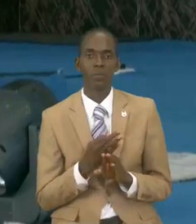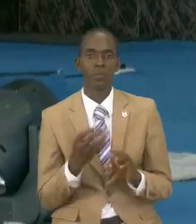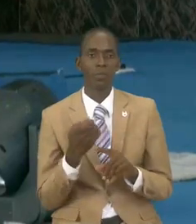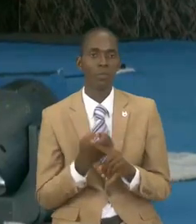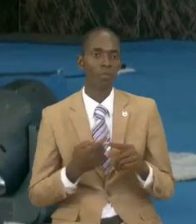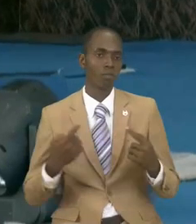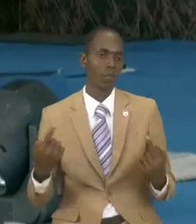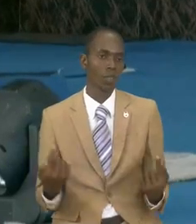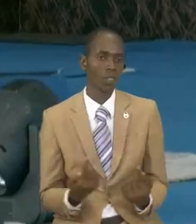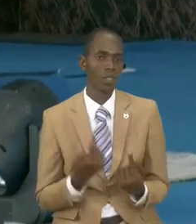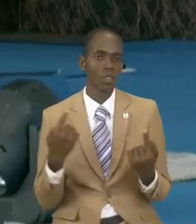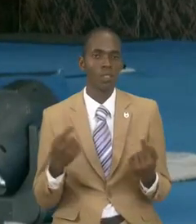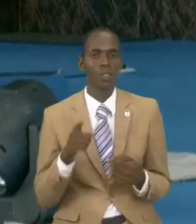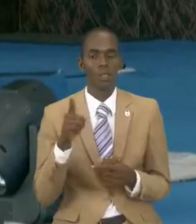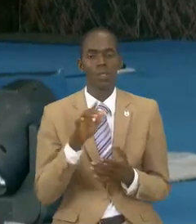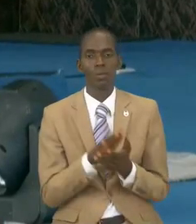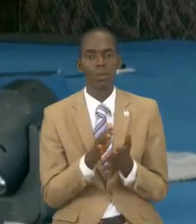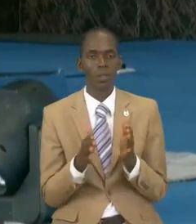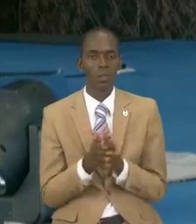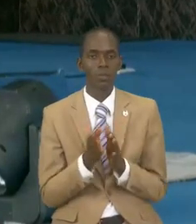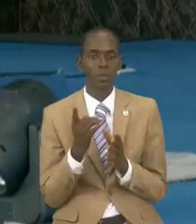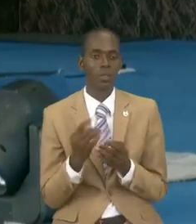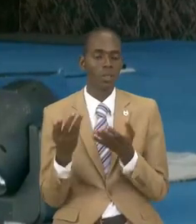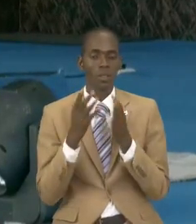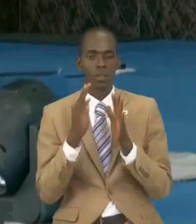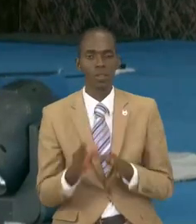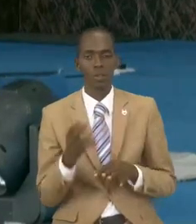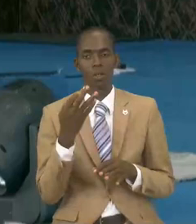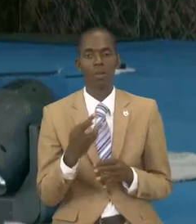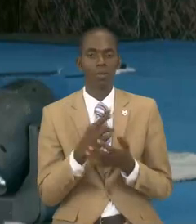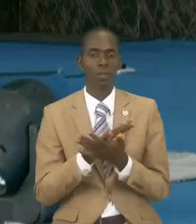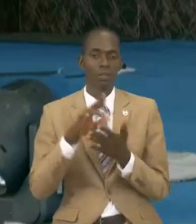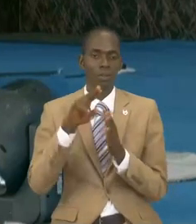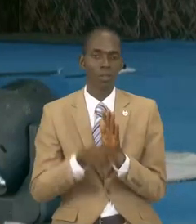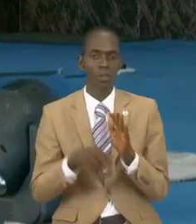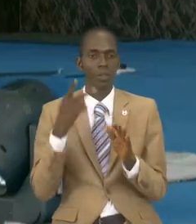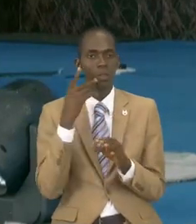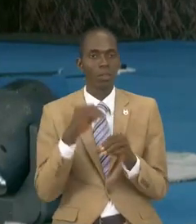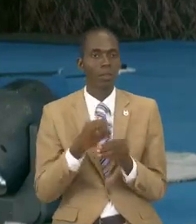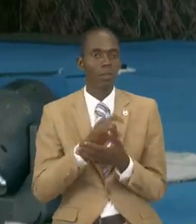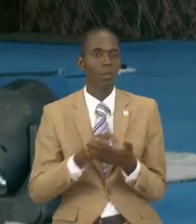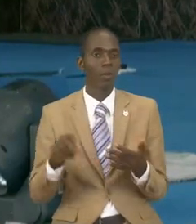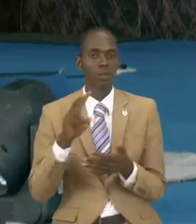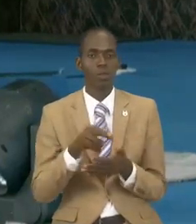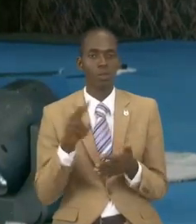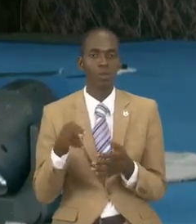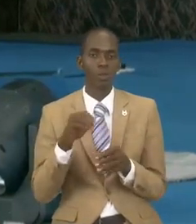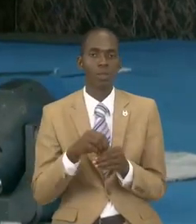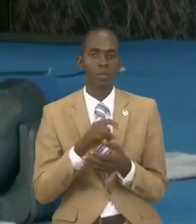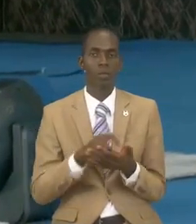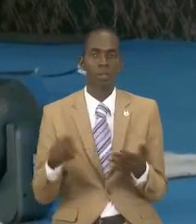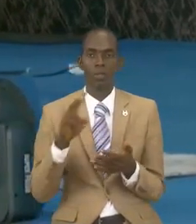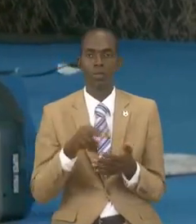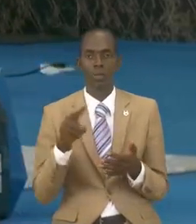Verset 18. Ayant été enfranchi du péché, vous êtes devenu esclave de la justice. Et le verset 22